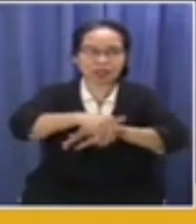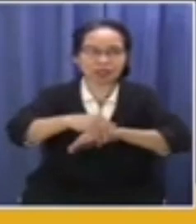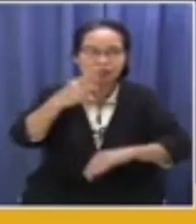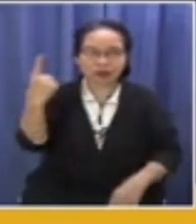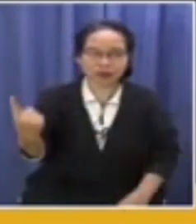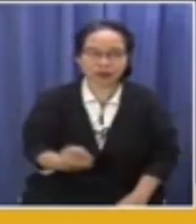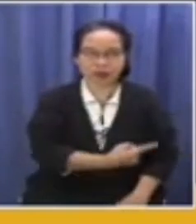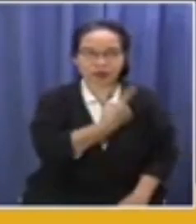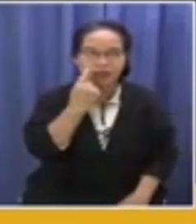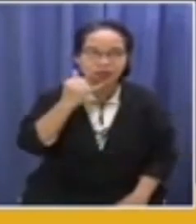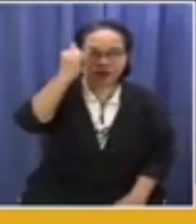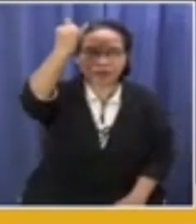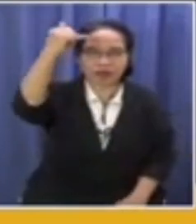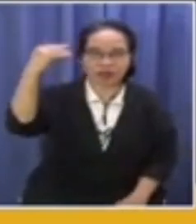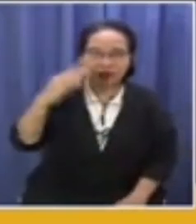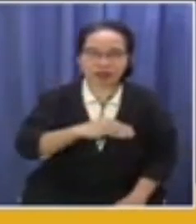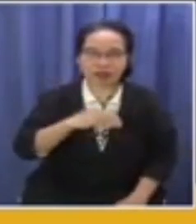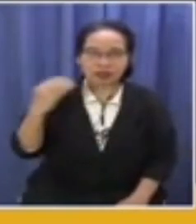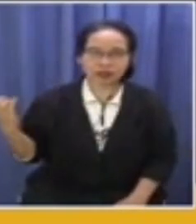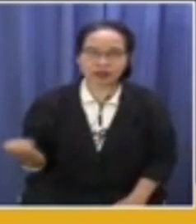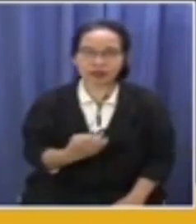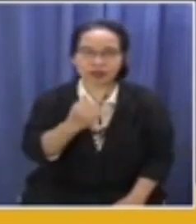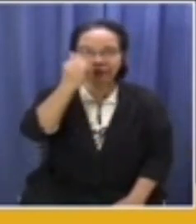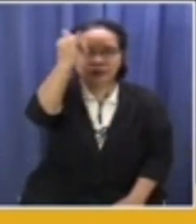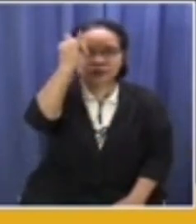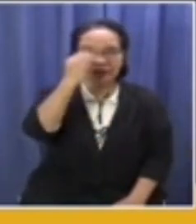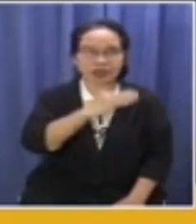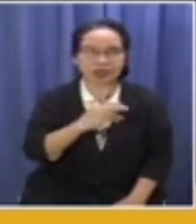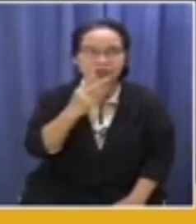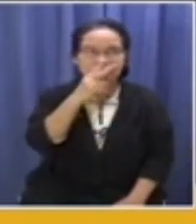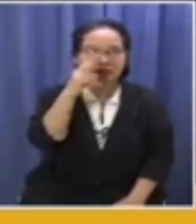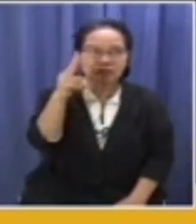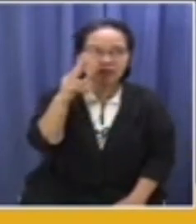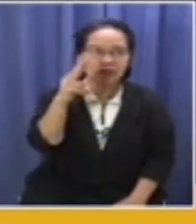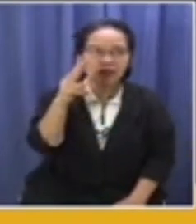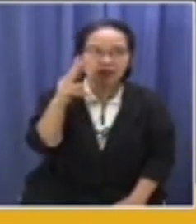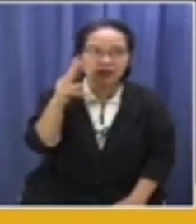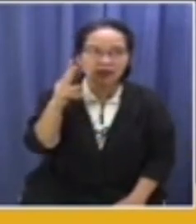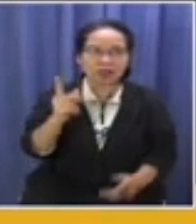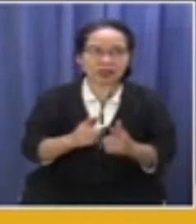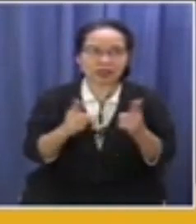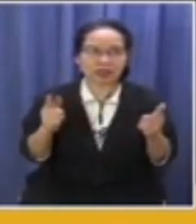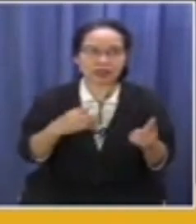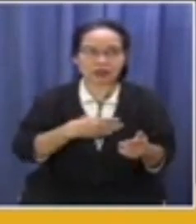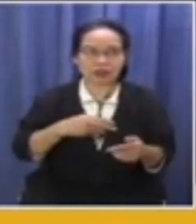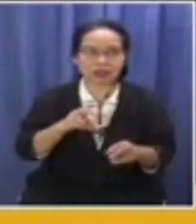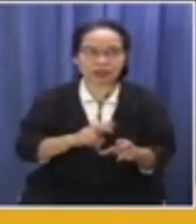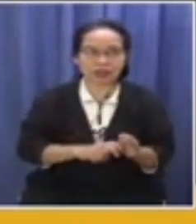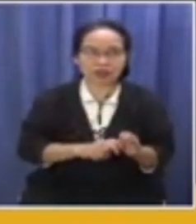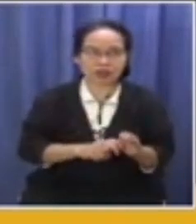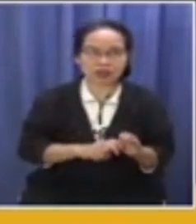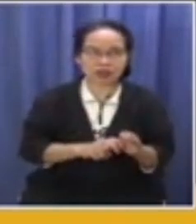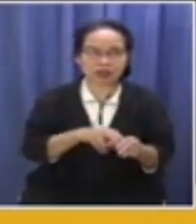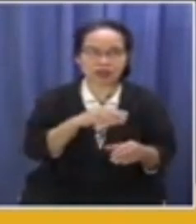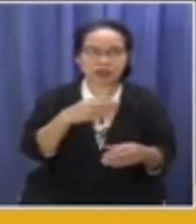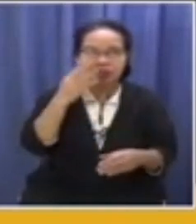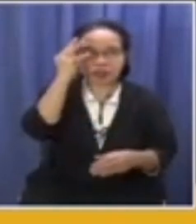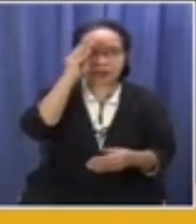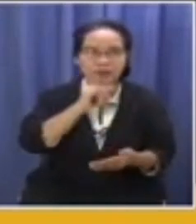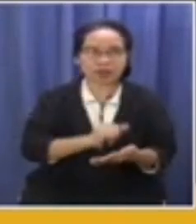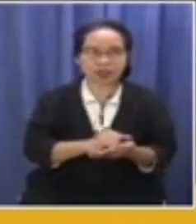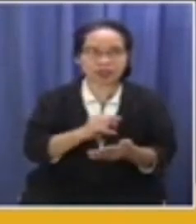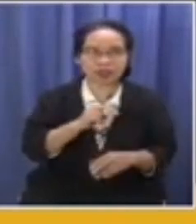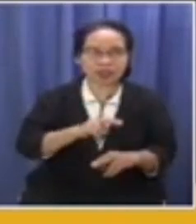gabi magpakailan-kailan man at nakita ko ang isang malaking luklukang maputi at ang